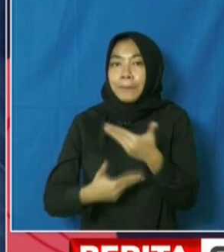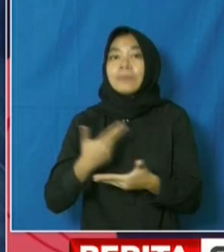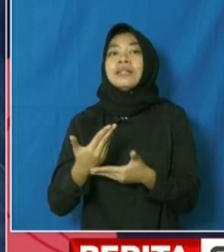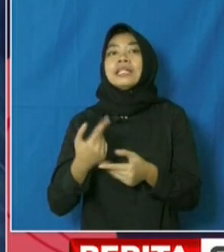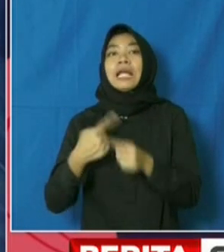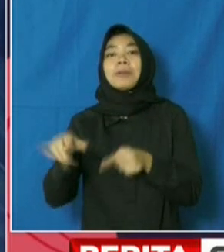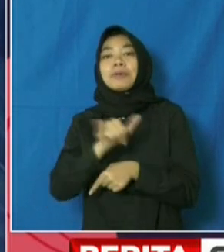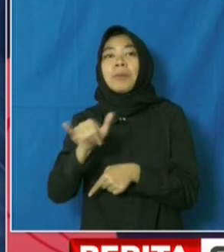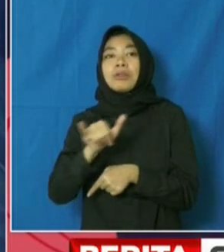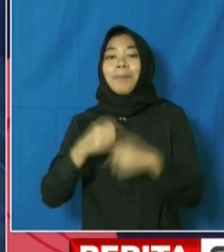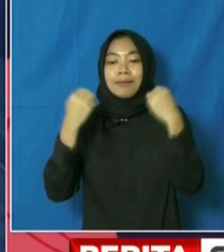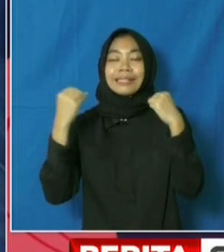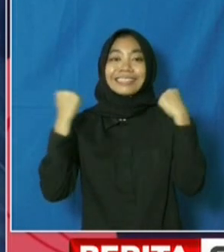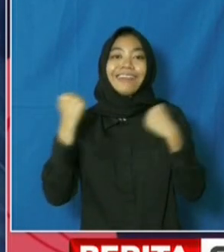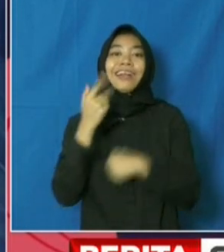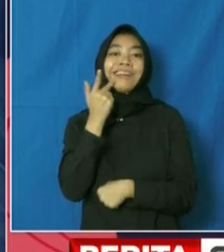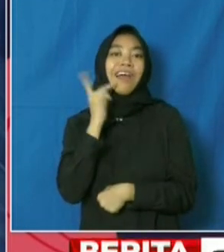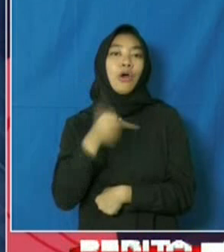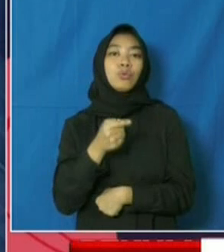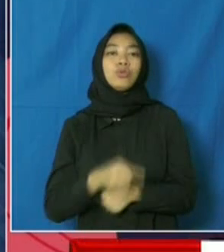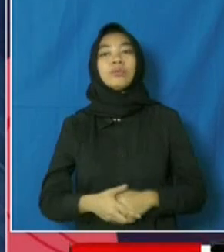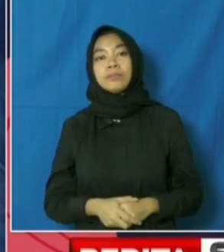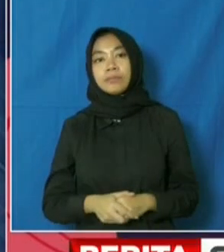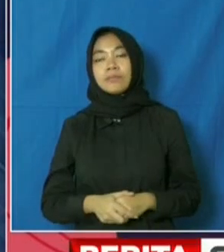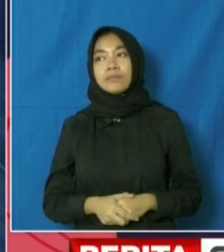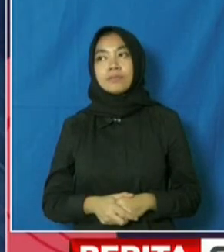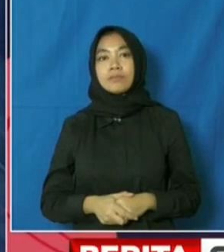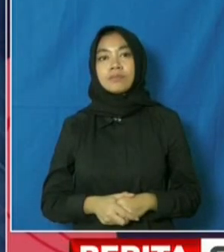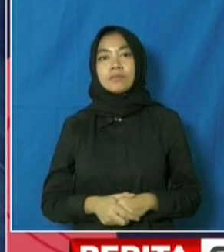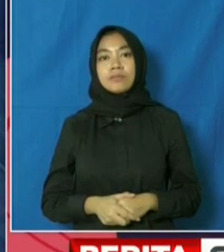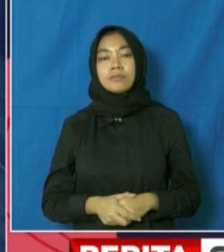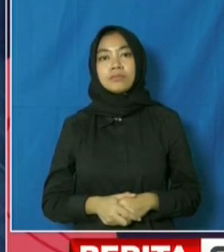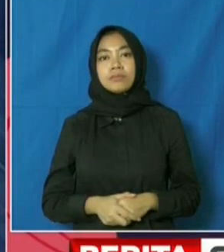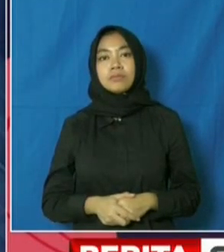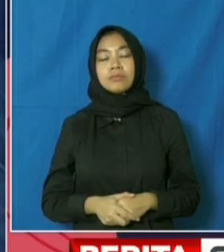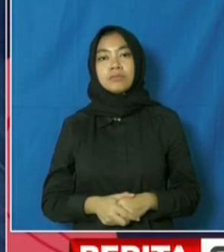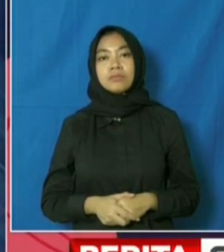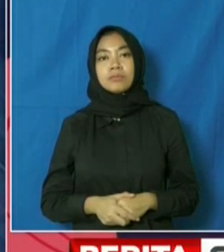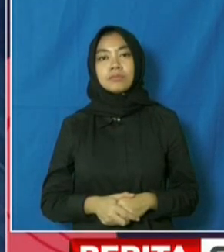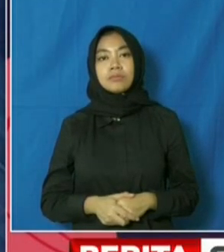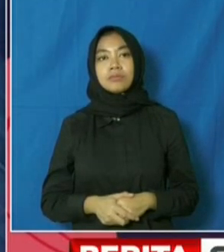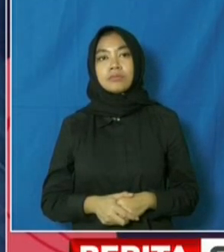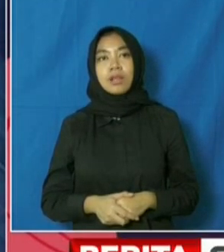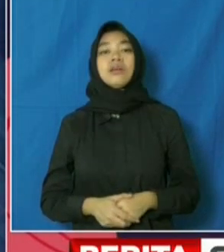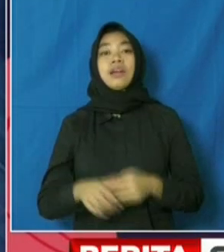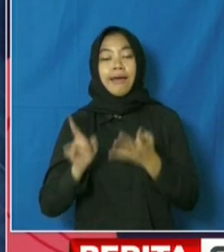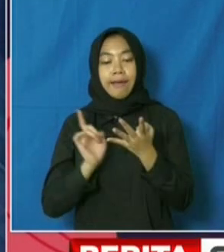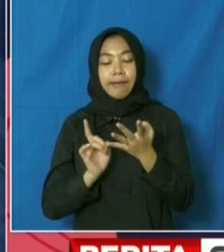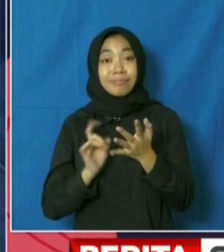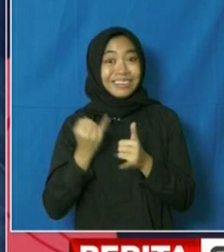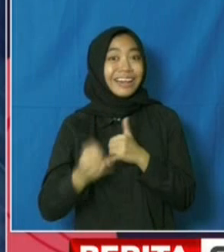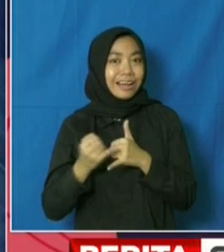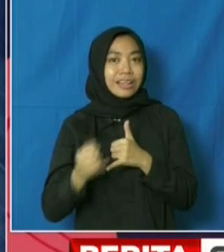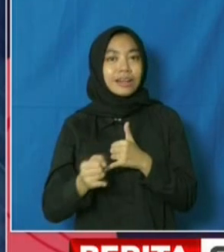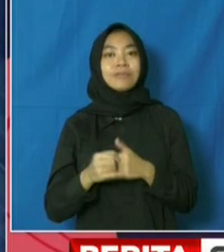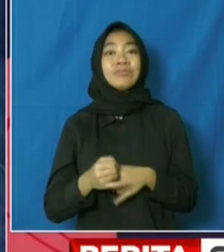menjaga kesehatan yang terakhir yang perlu kami sampaikan bahwa kita punya tanggung jawab untuk